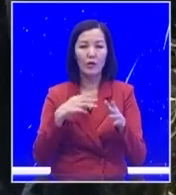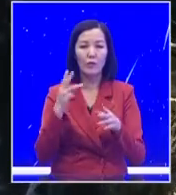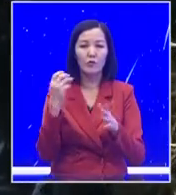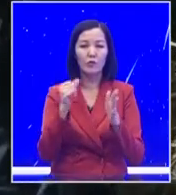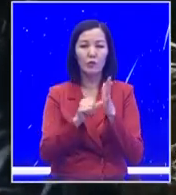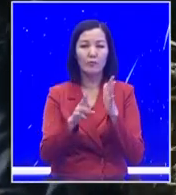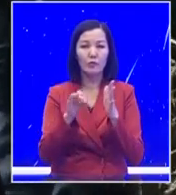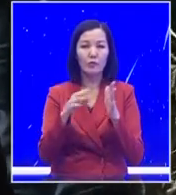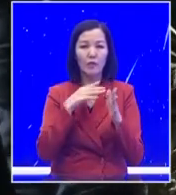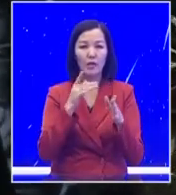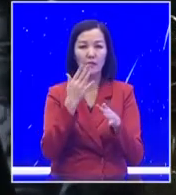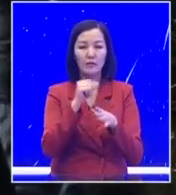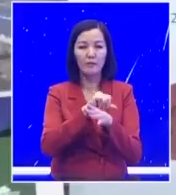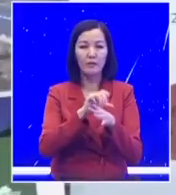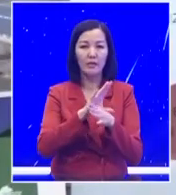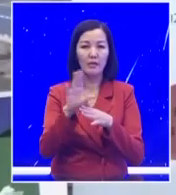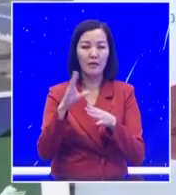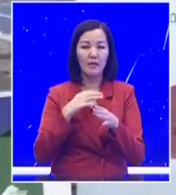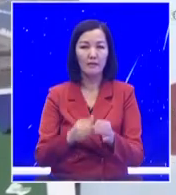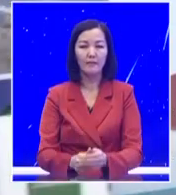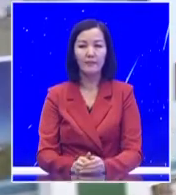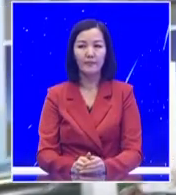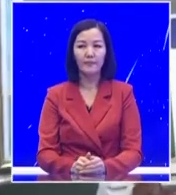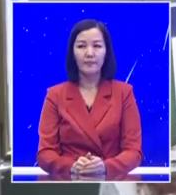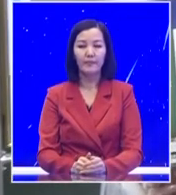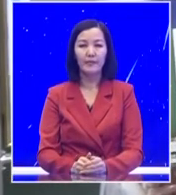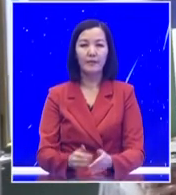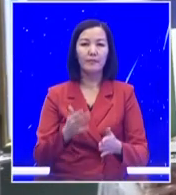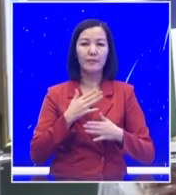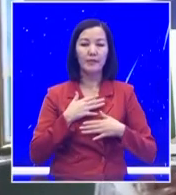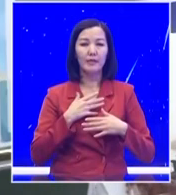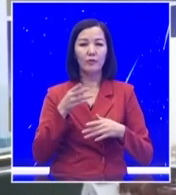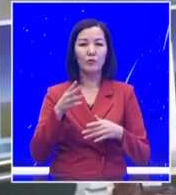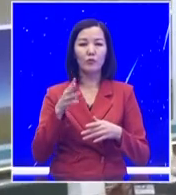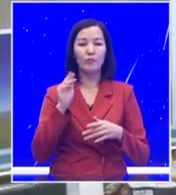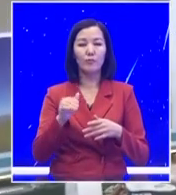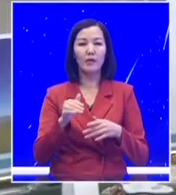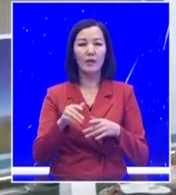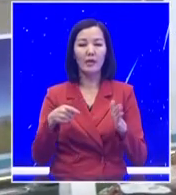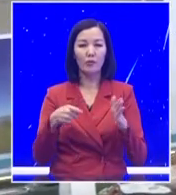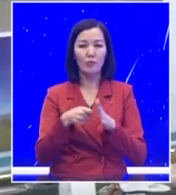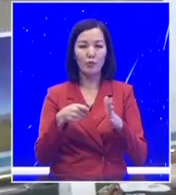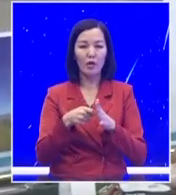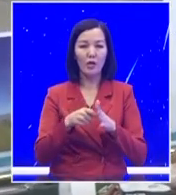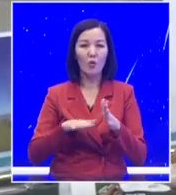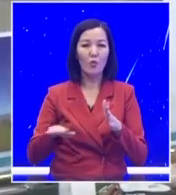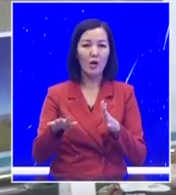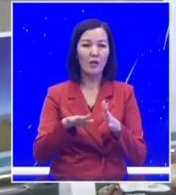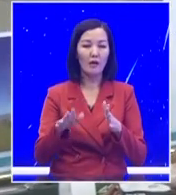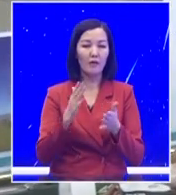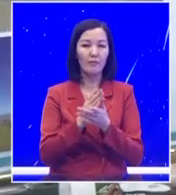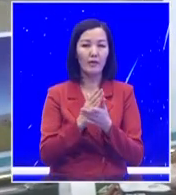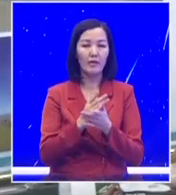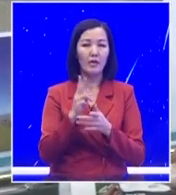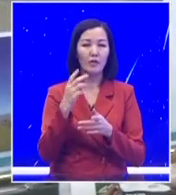тонна ет экспортталыпты. Бөліксаз елді мекенінде біздің 3 мың басқа арналған бордақылау алаңымыз бар. 250